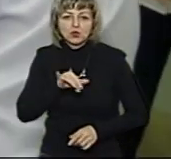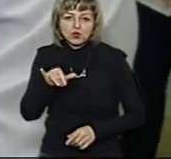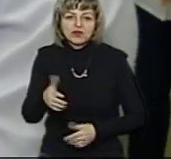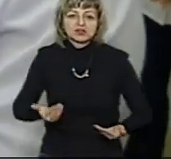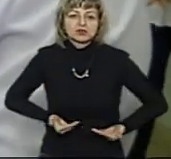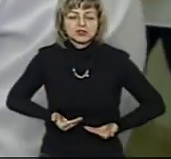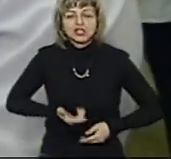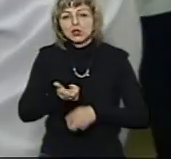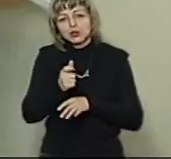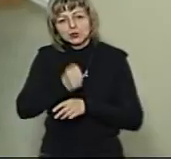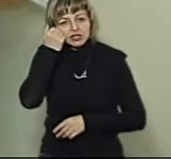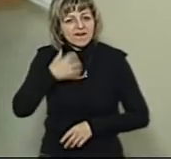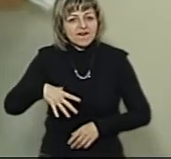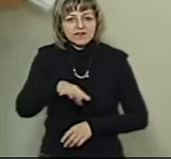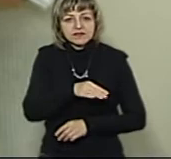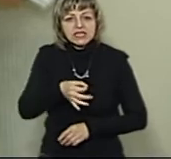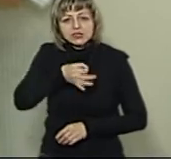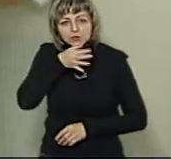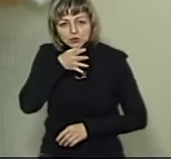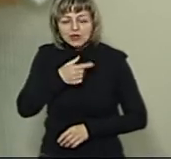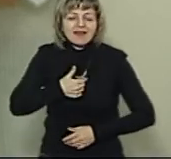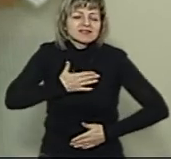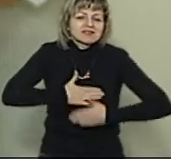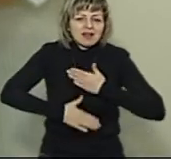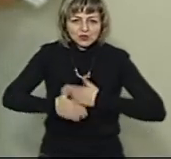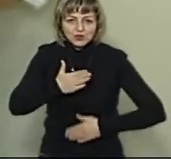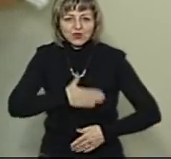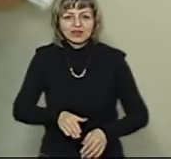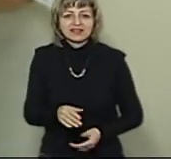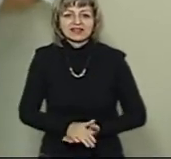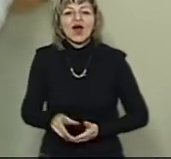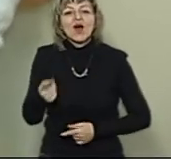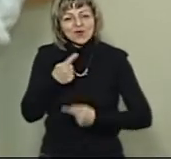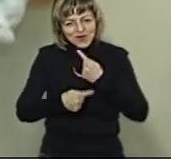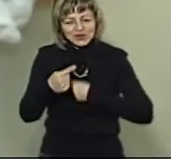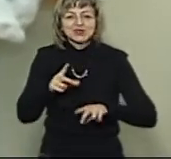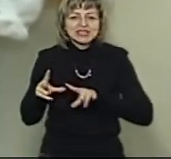Дуже вам дякую. Мені дуже все сподобалося, я дуже задоволена. І вернуся, обіцяю.